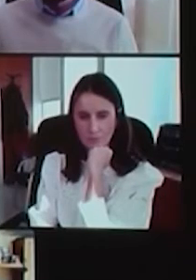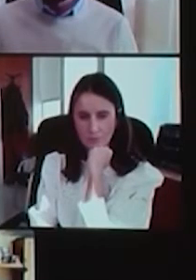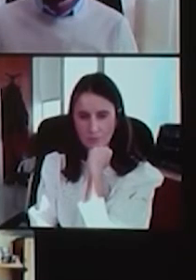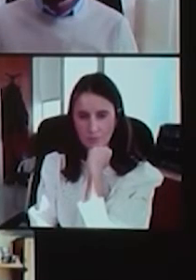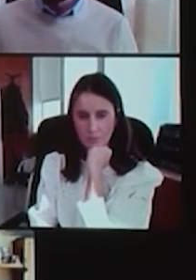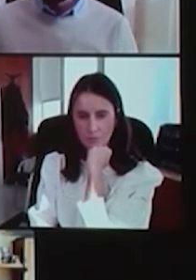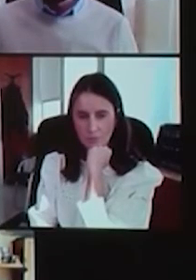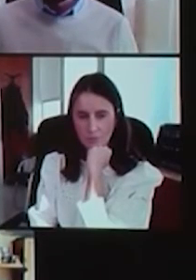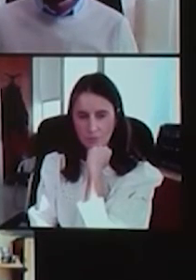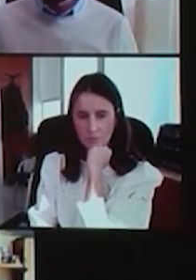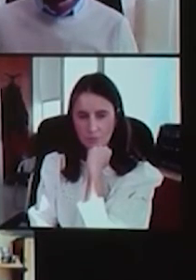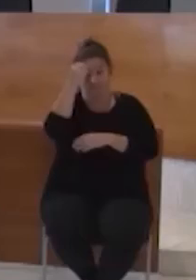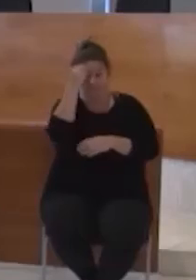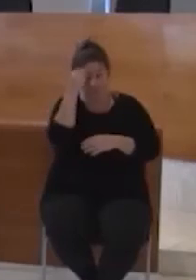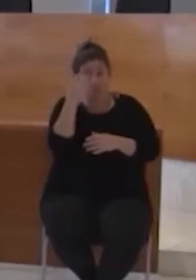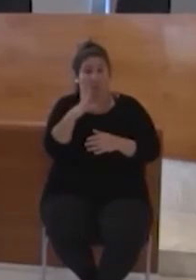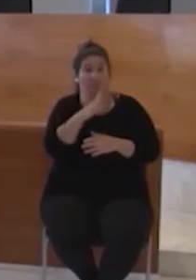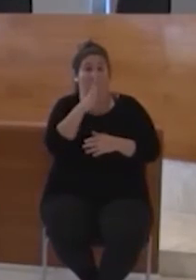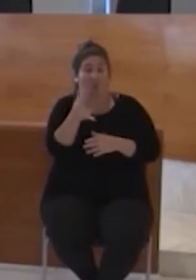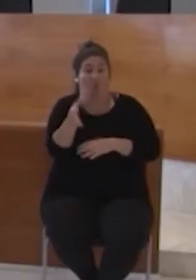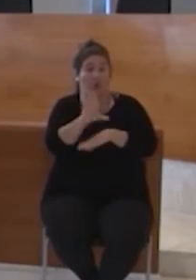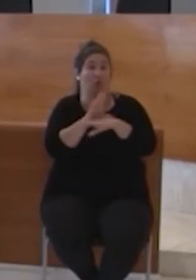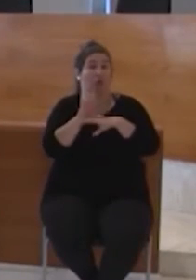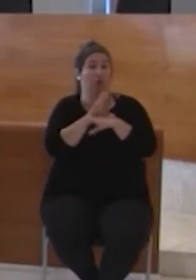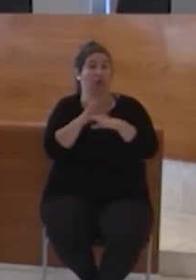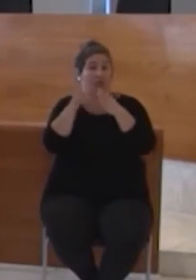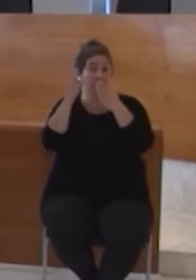unides Podem en el Consell d'Eivissa hi donaven suport.